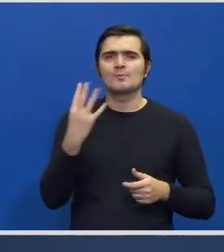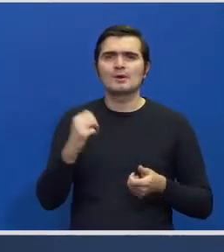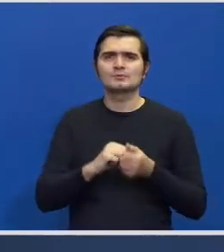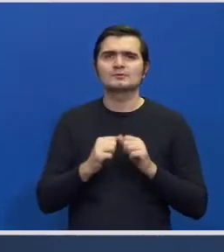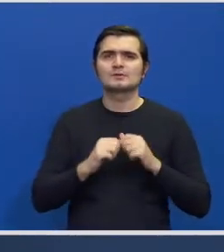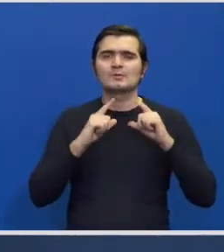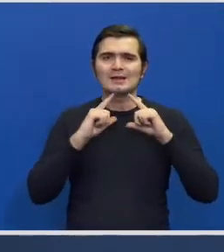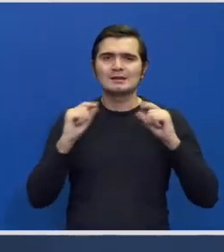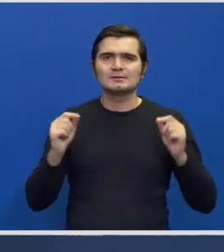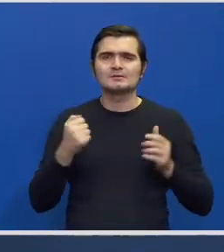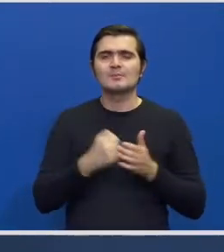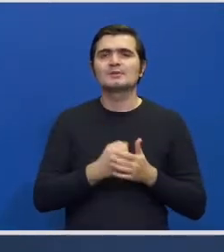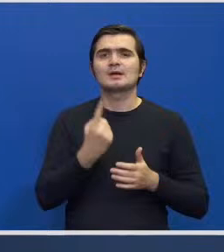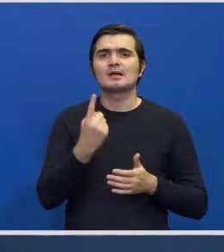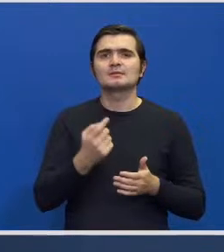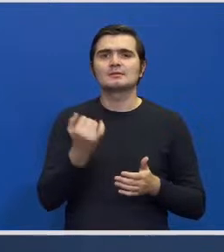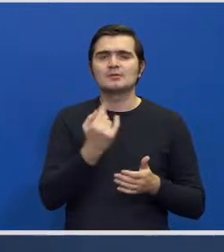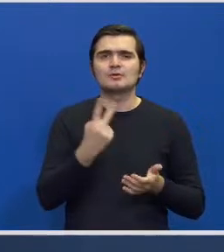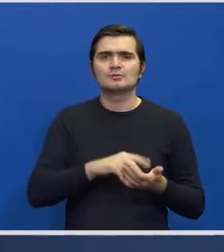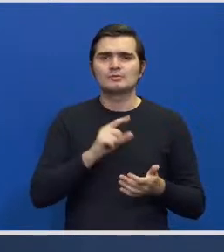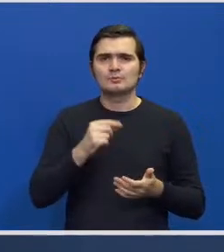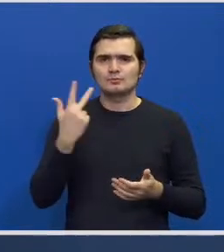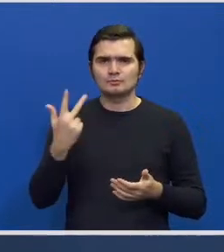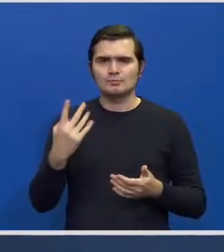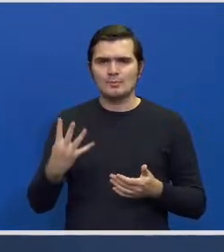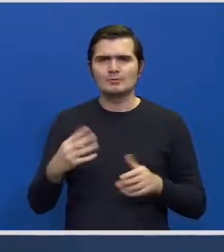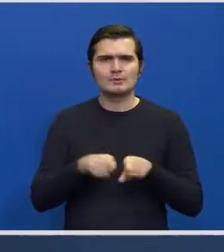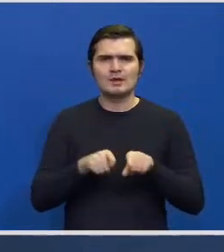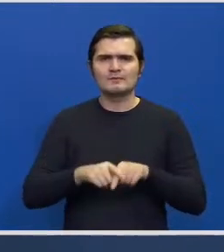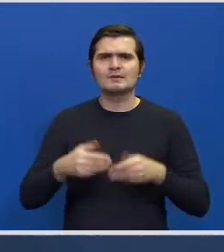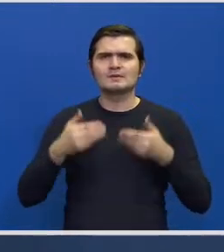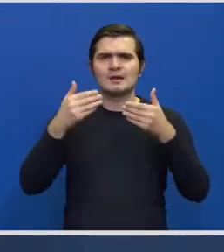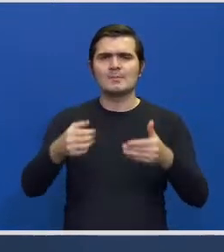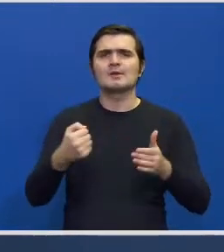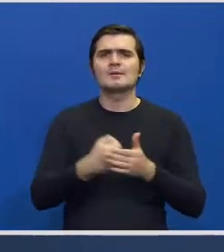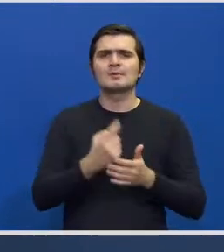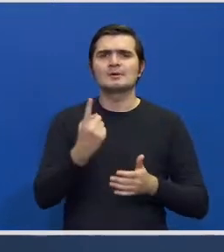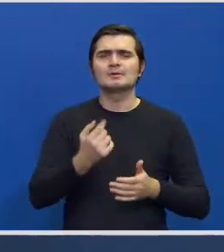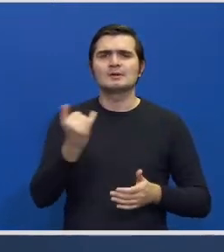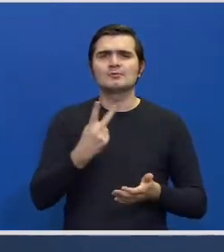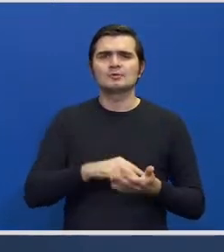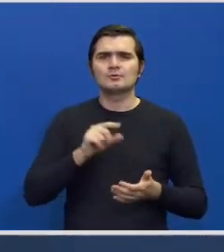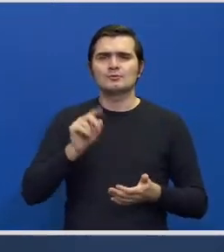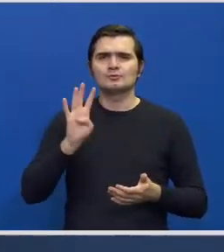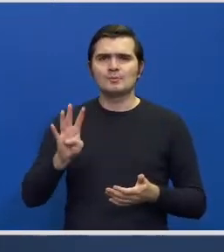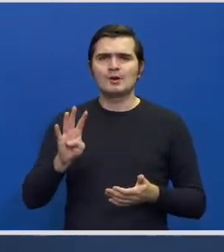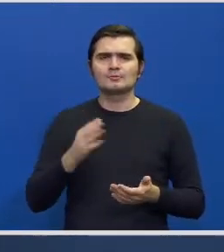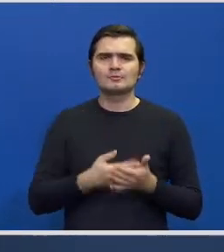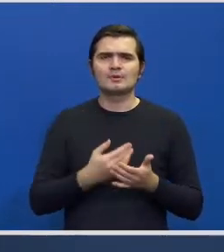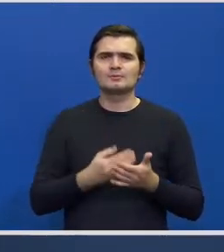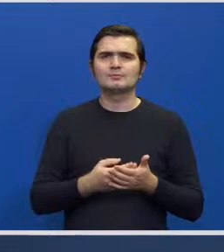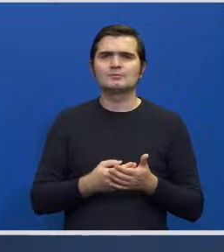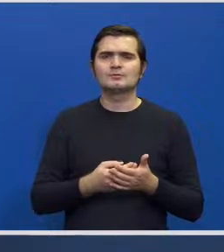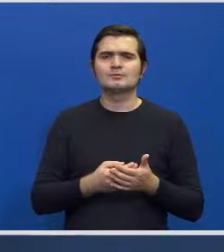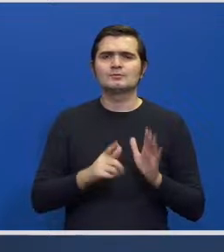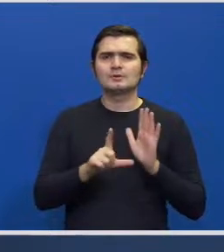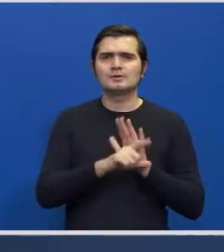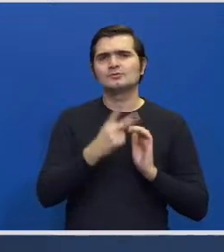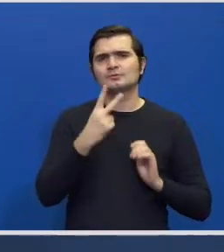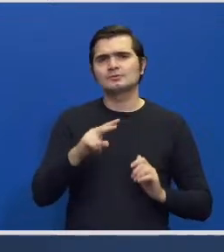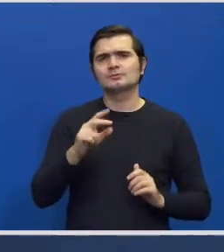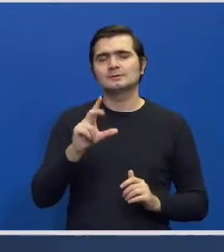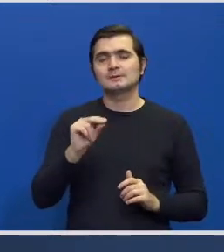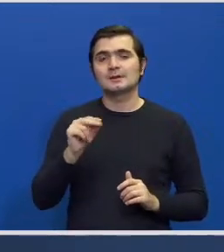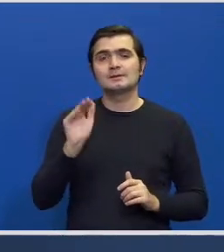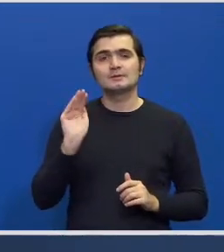învățământul primar, până la data de 1 ianuarie 2024, prorogarea până la 1 ianuarie 2024 a termenului de intrare în vigoare prevăzut la